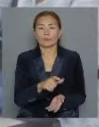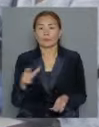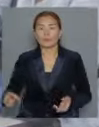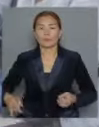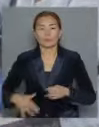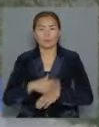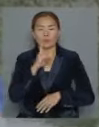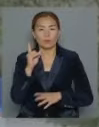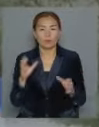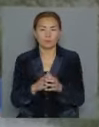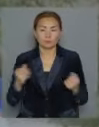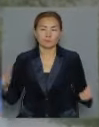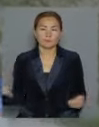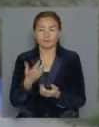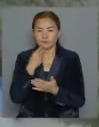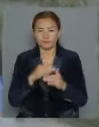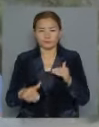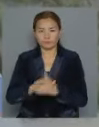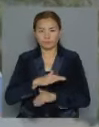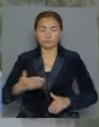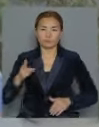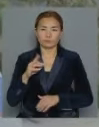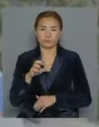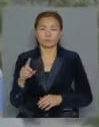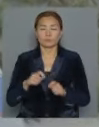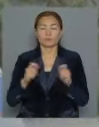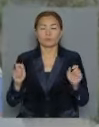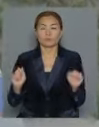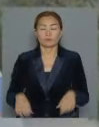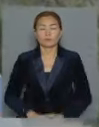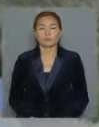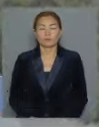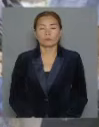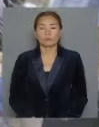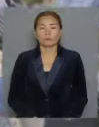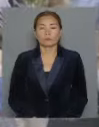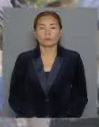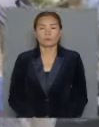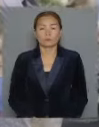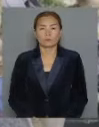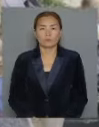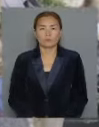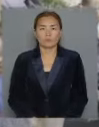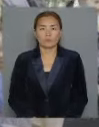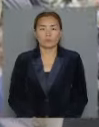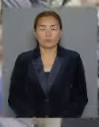ассамблея жастар ұйымына жүгініп, өз ауласында осындай клуб аша алады. Гауһар Нұрлыбекқызы, Әлихан Таңатов, жаңалық қызметі.